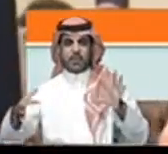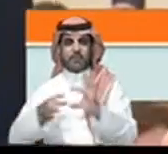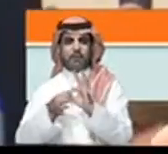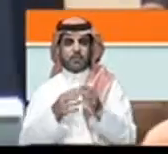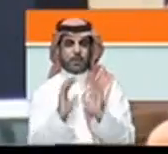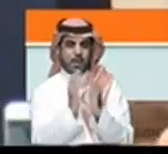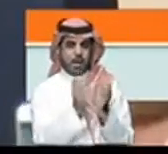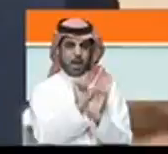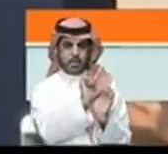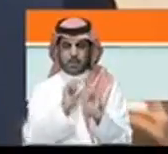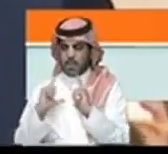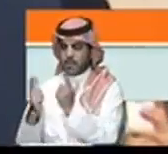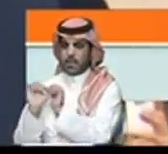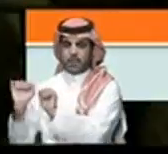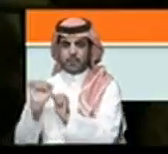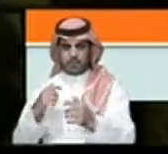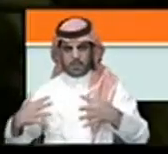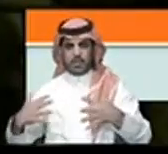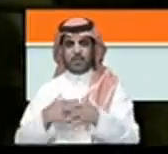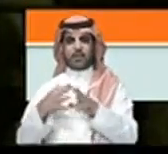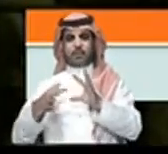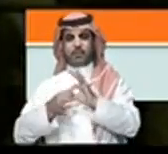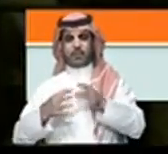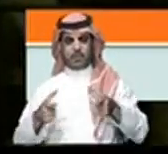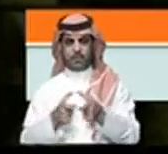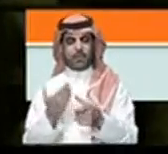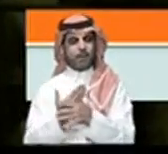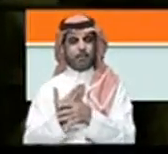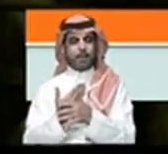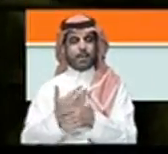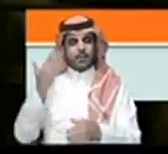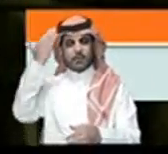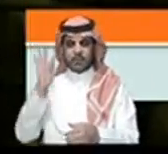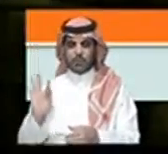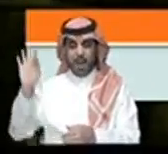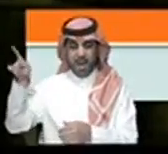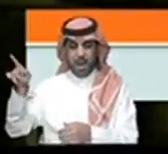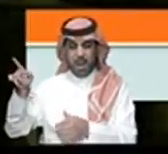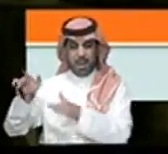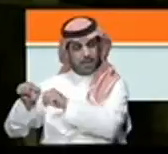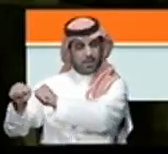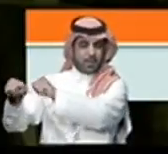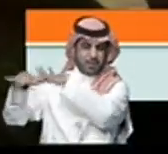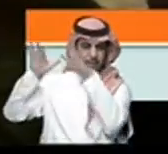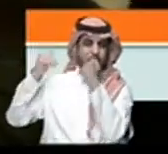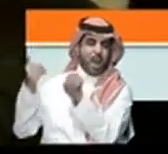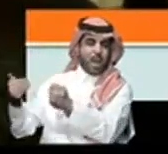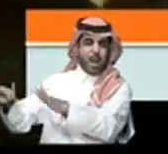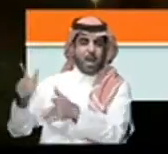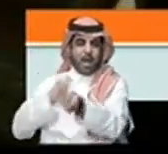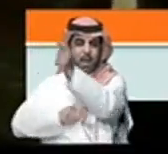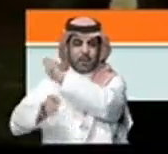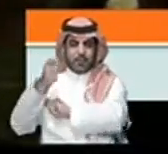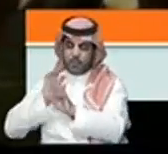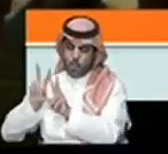المحادثات المتوقفه التي تهدف الى حمل كوريا الشماليه على التخلي عن اسلحتها النوويه وقال ان